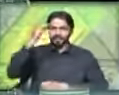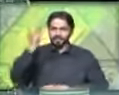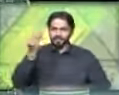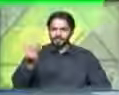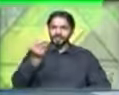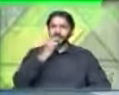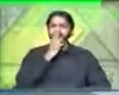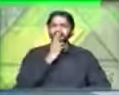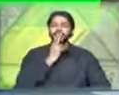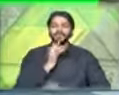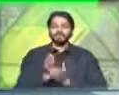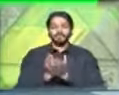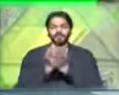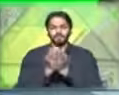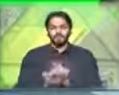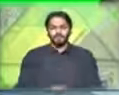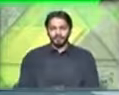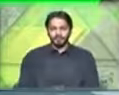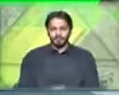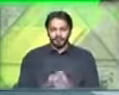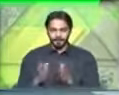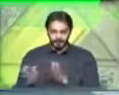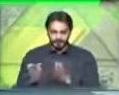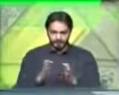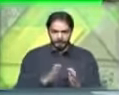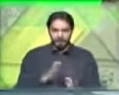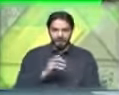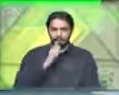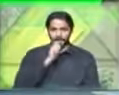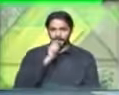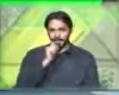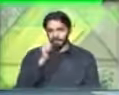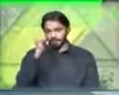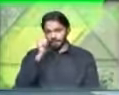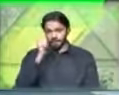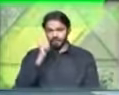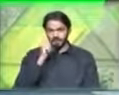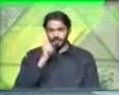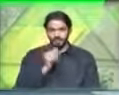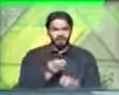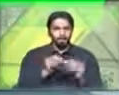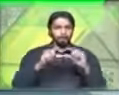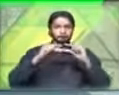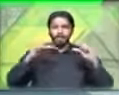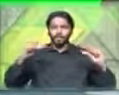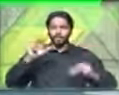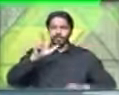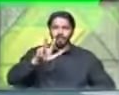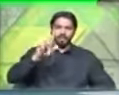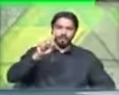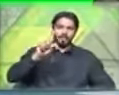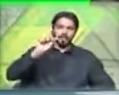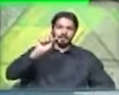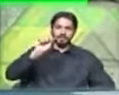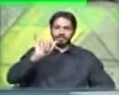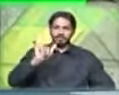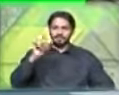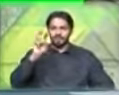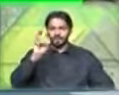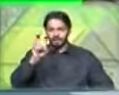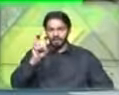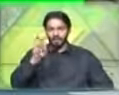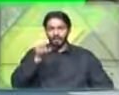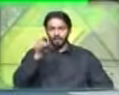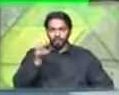سلامة الخير بالدنيا والآخرة. بارك الله. في الحلقة المنصرمة سيدي تكلمنا عن البصيرة والعلم والفهم والعمل كمقوم